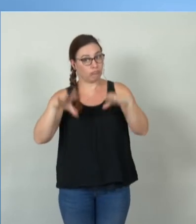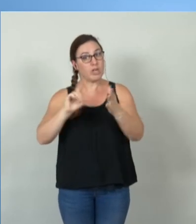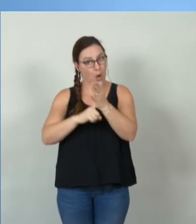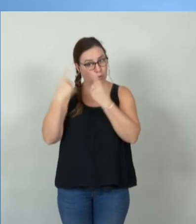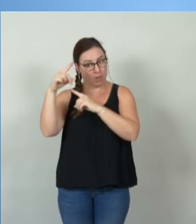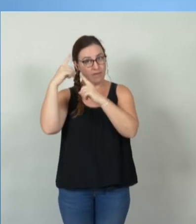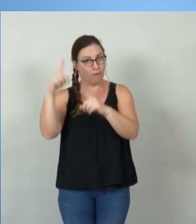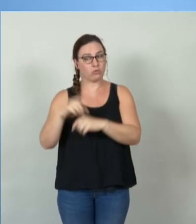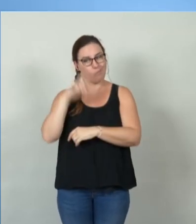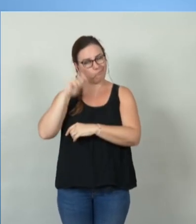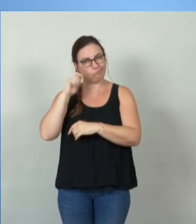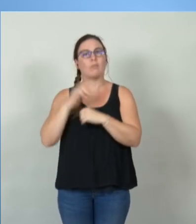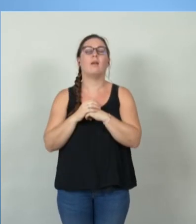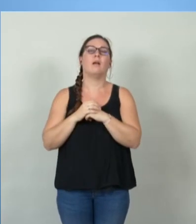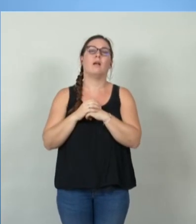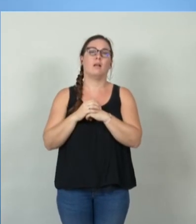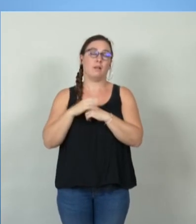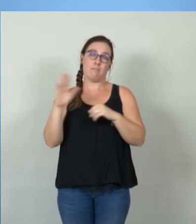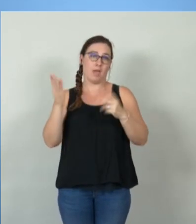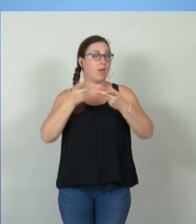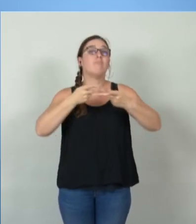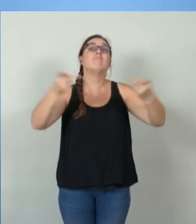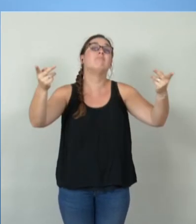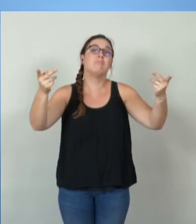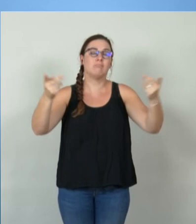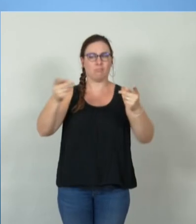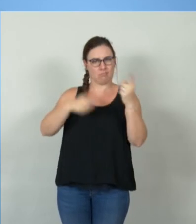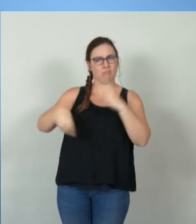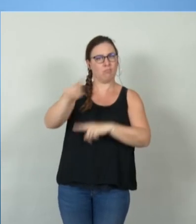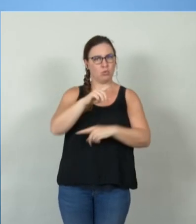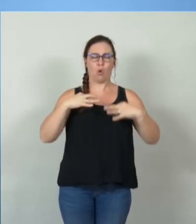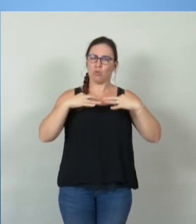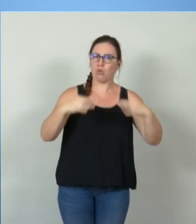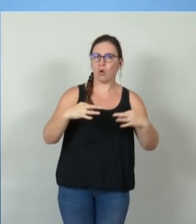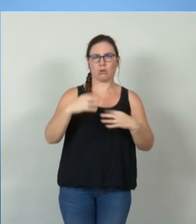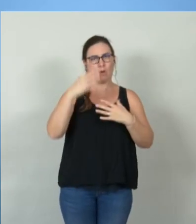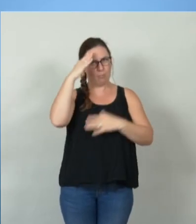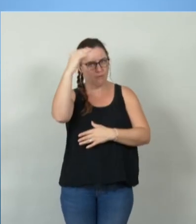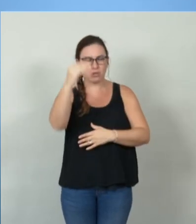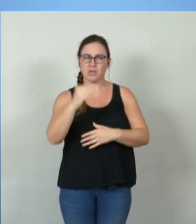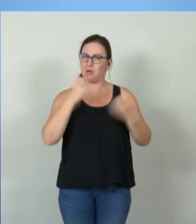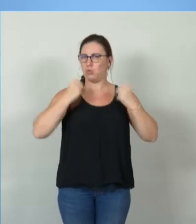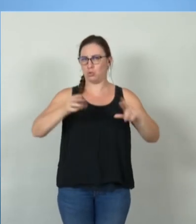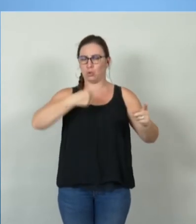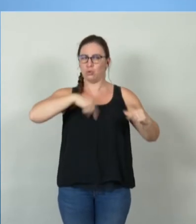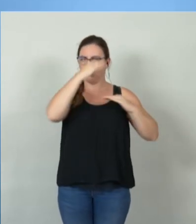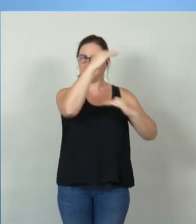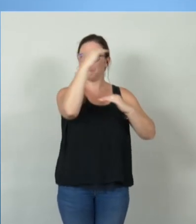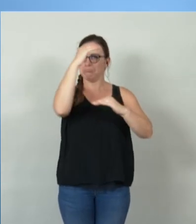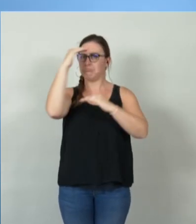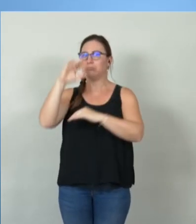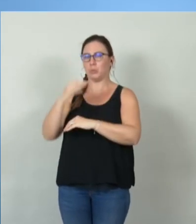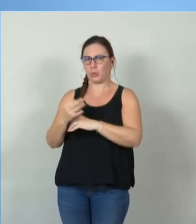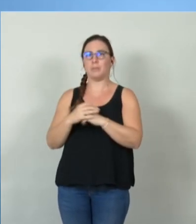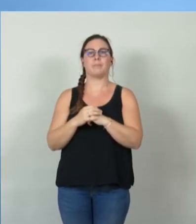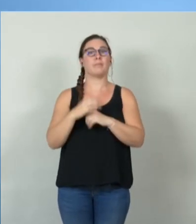défense mais nous tenions à dire publiquement que nous ne doutons pas de leur probité et nous regrettons simplement que l'institution